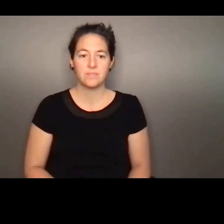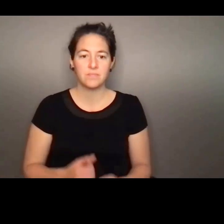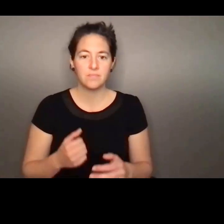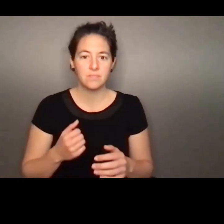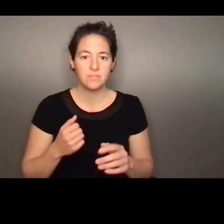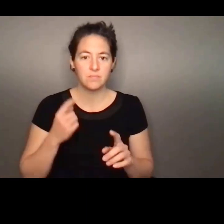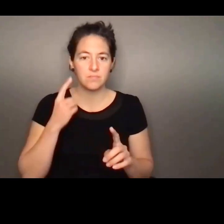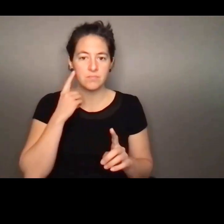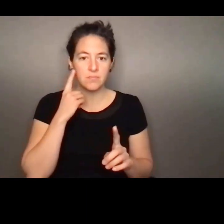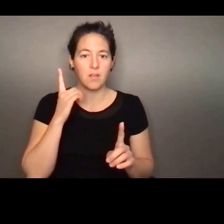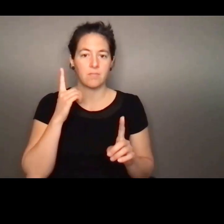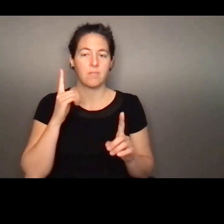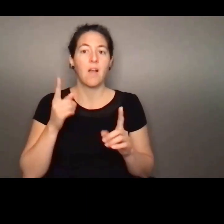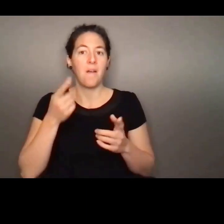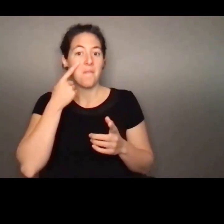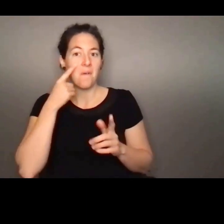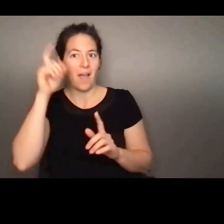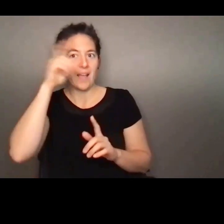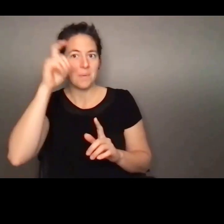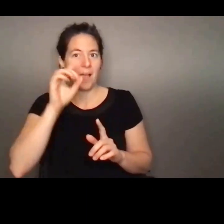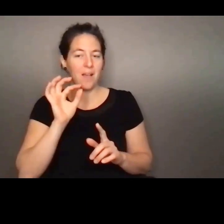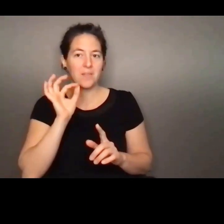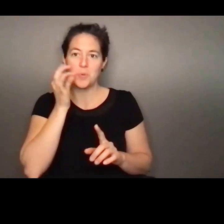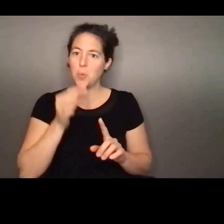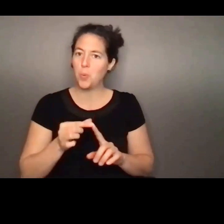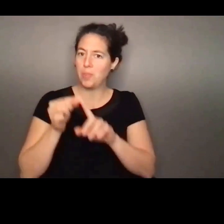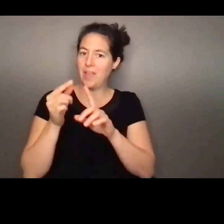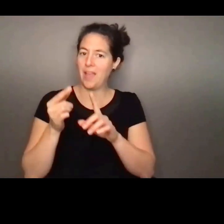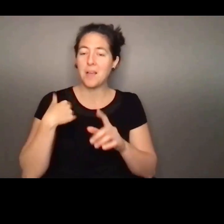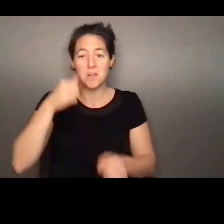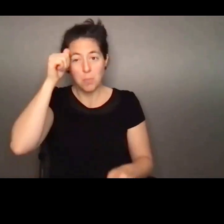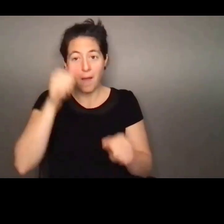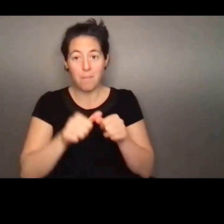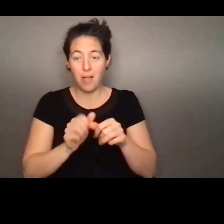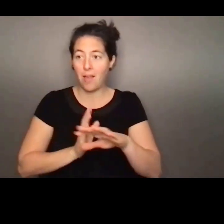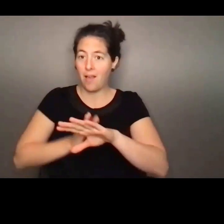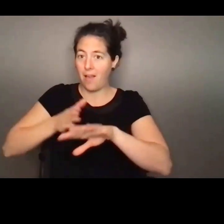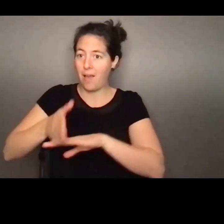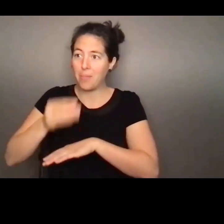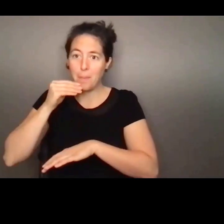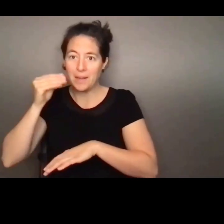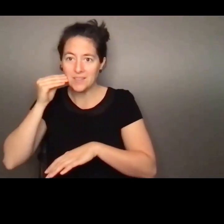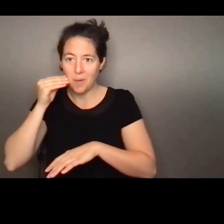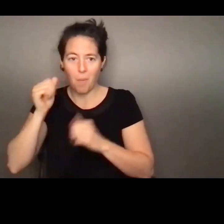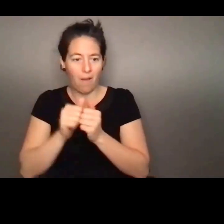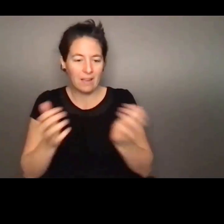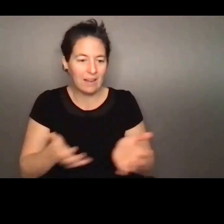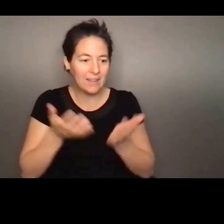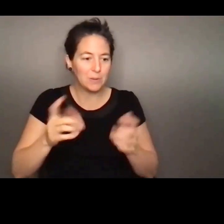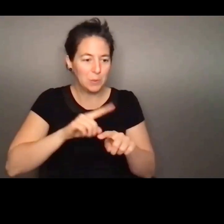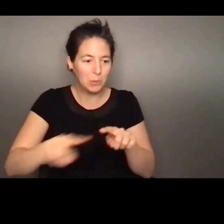Voir à quel point c'est une expérience unique. Je me rappelle être rentrée dans la maison avec nos récoltes de laitue et de